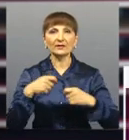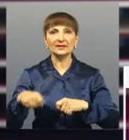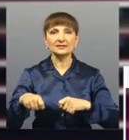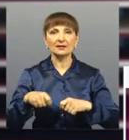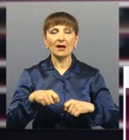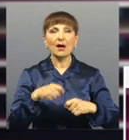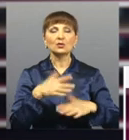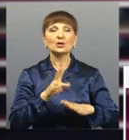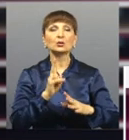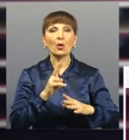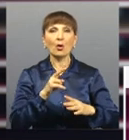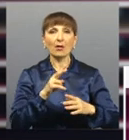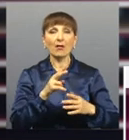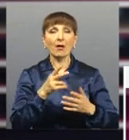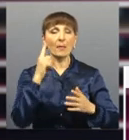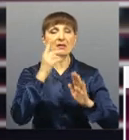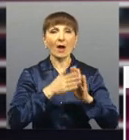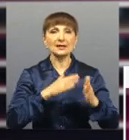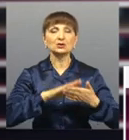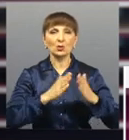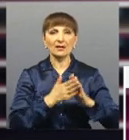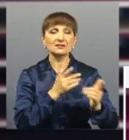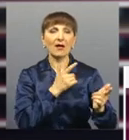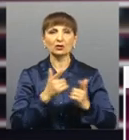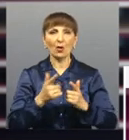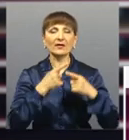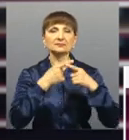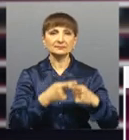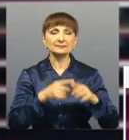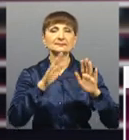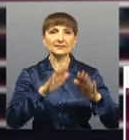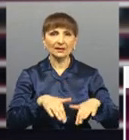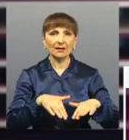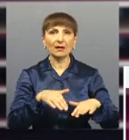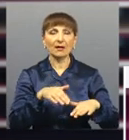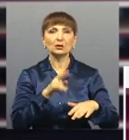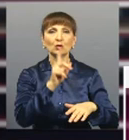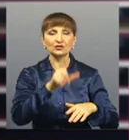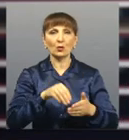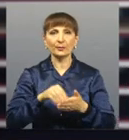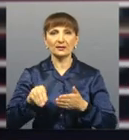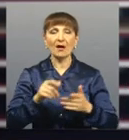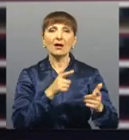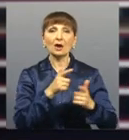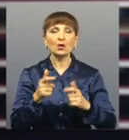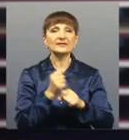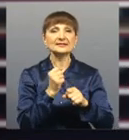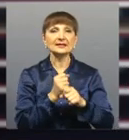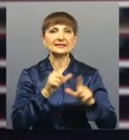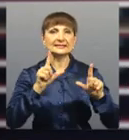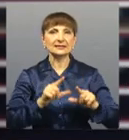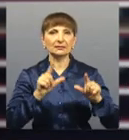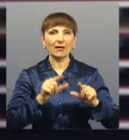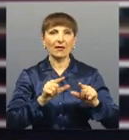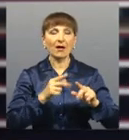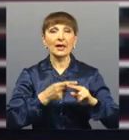называемые мотивированные продавцы, которые понимают ситуацию, готовы идти навстречу потенциальному покупателю, готовы делать определенные скидки.